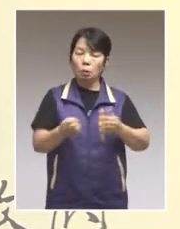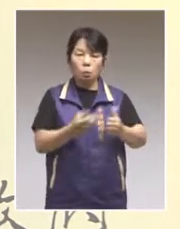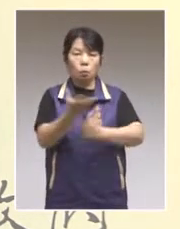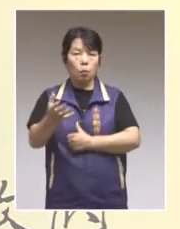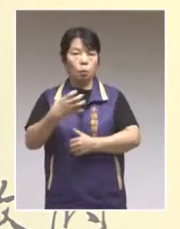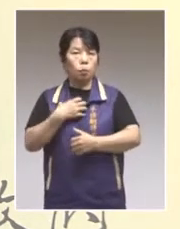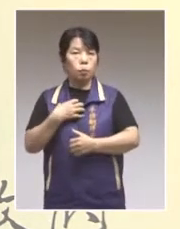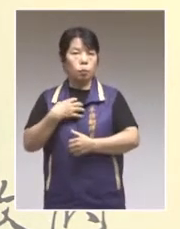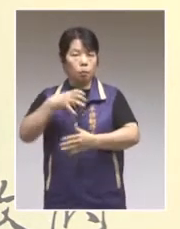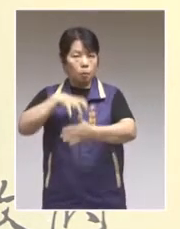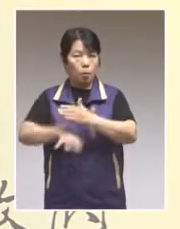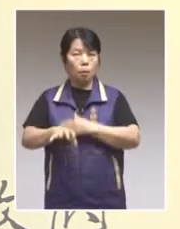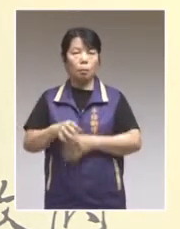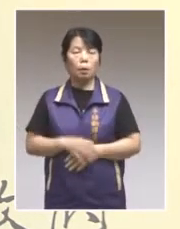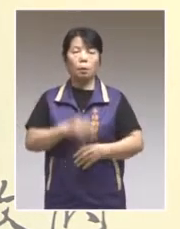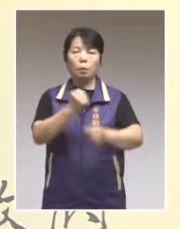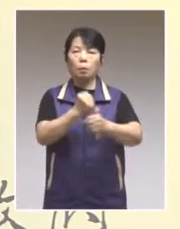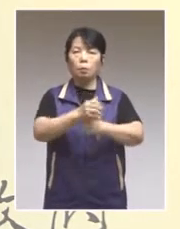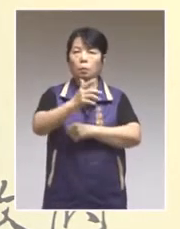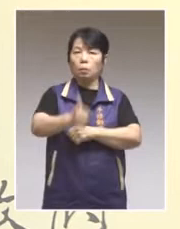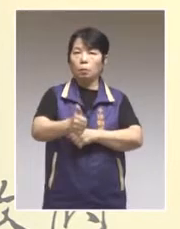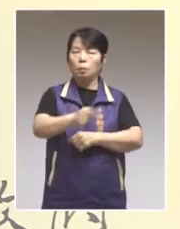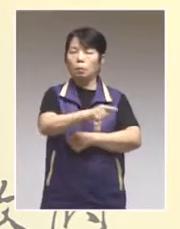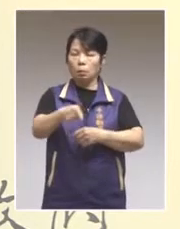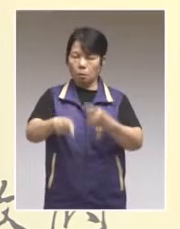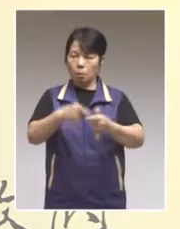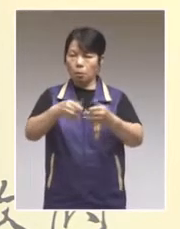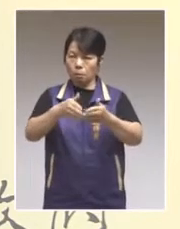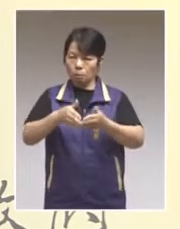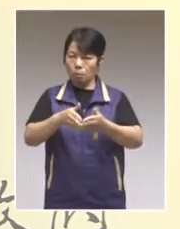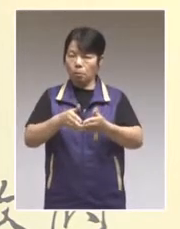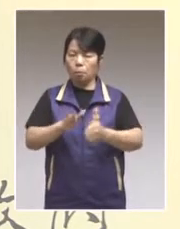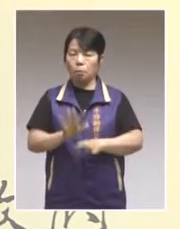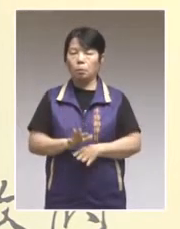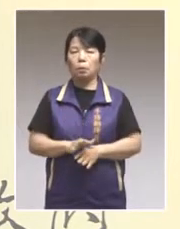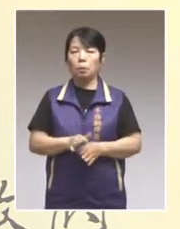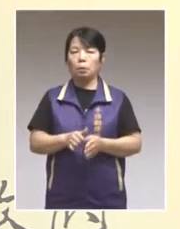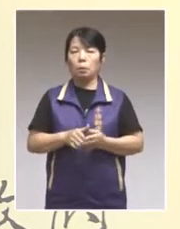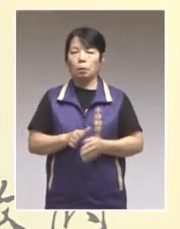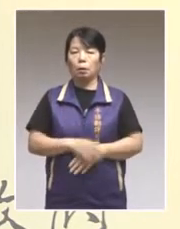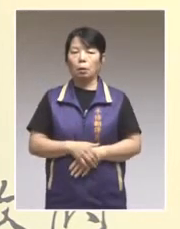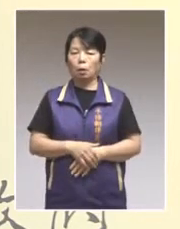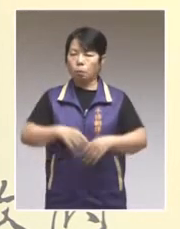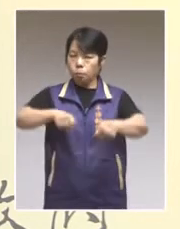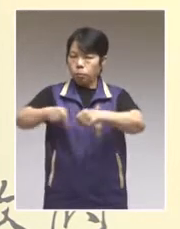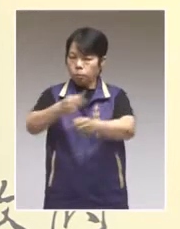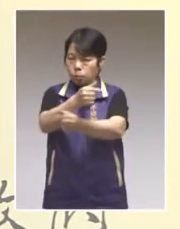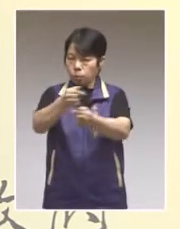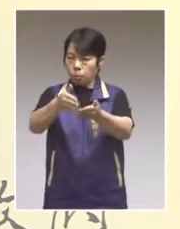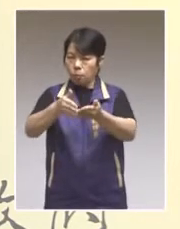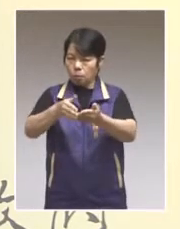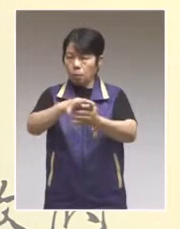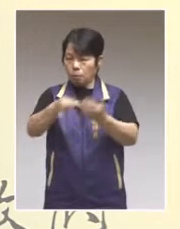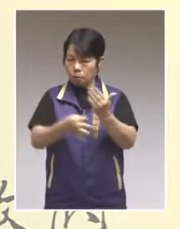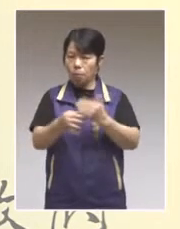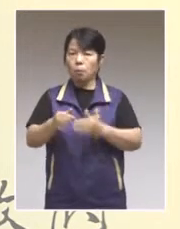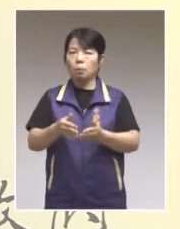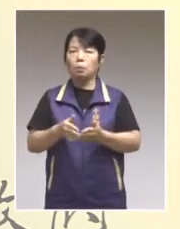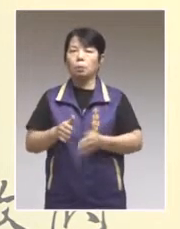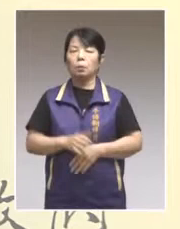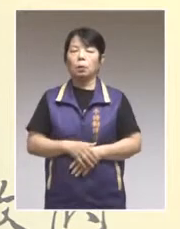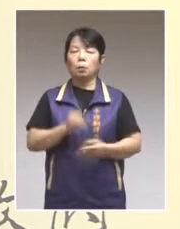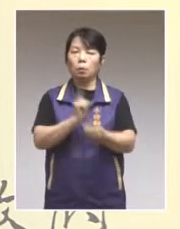风险里面啊，职场负责人这个部分啊，应该是会有一些比较完整的配套。那这个部分我们依照这